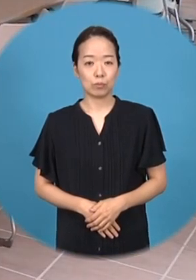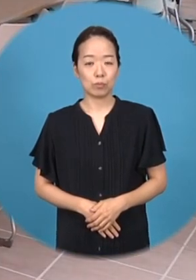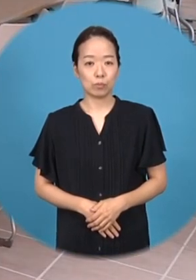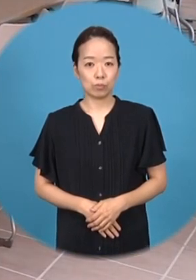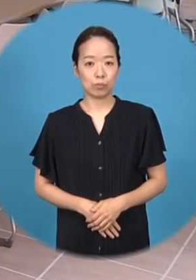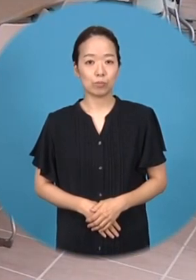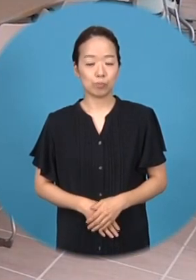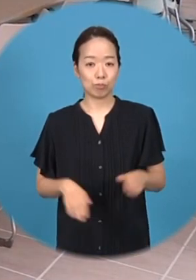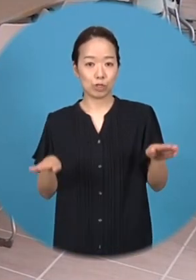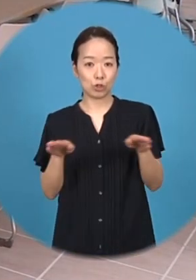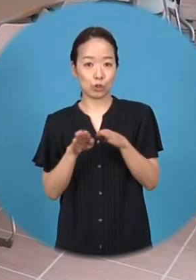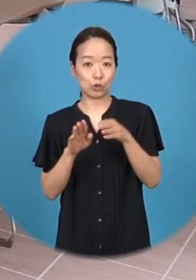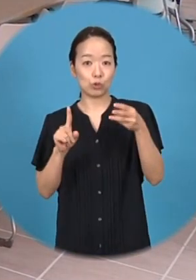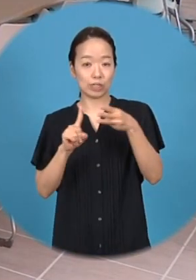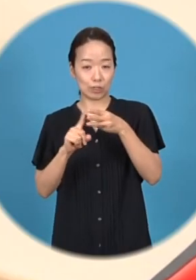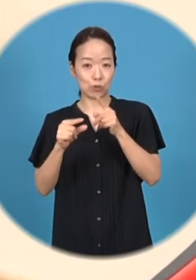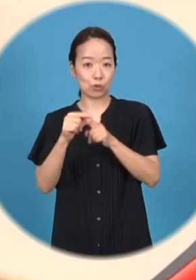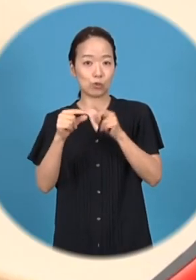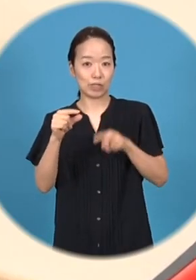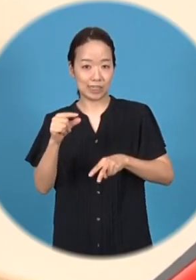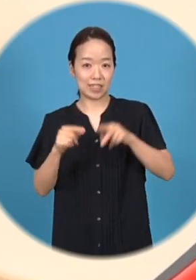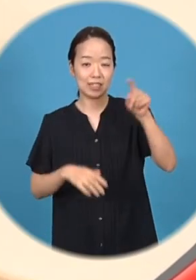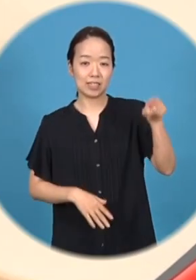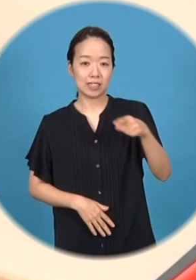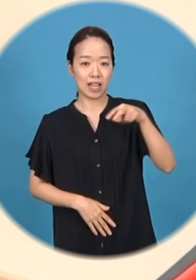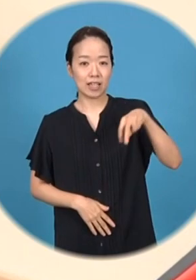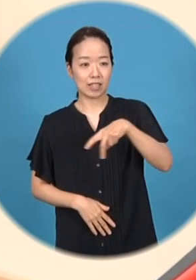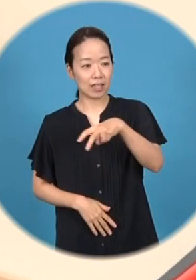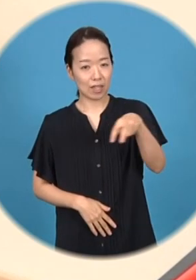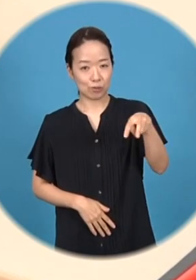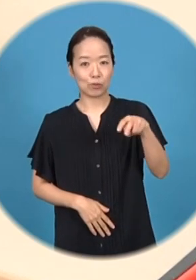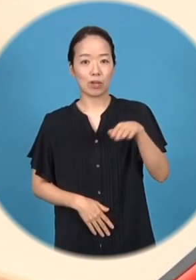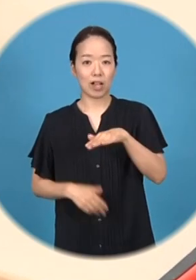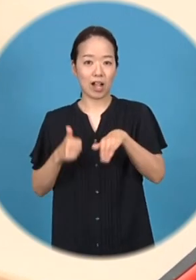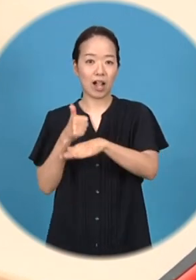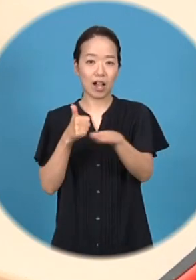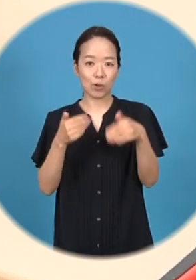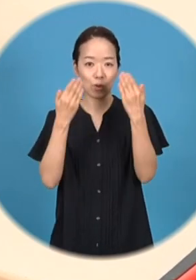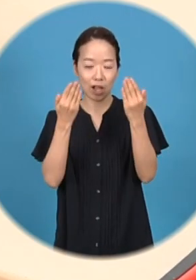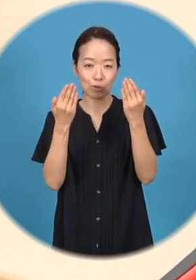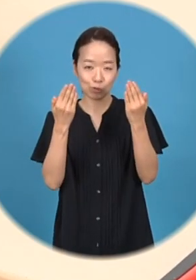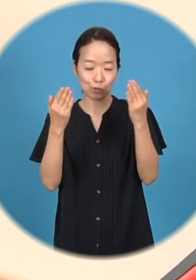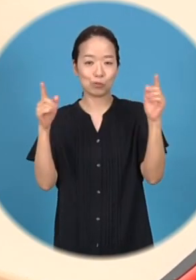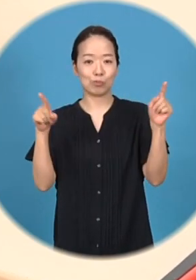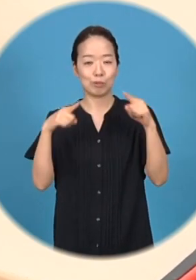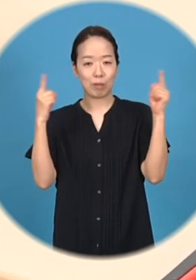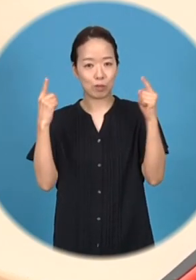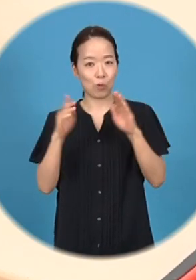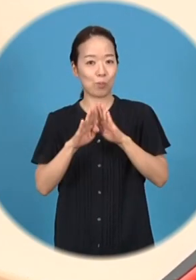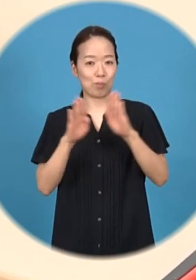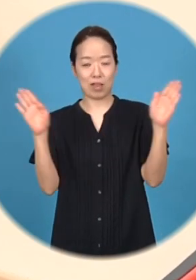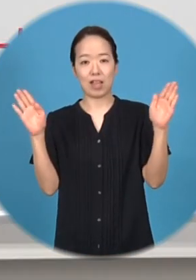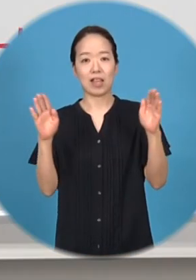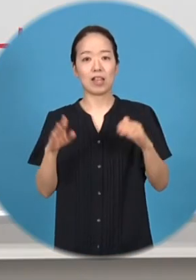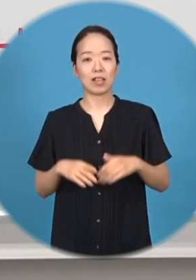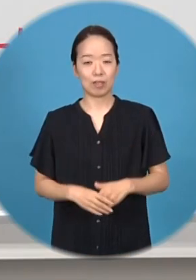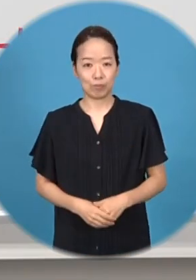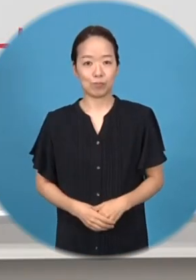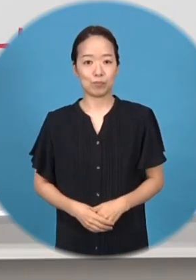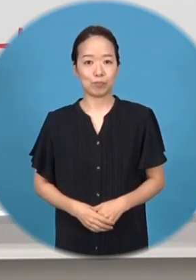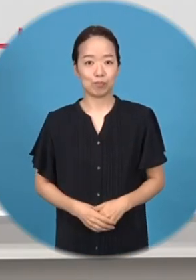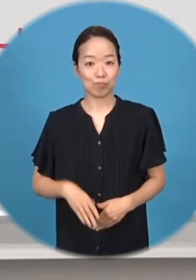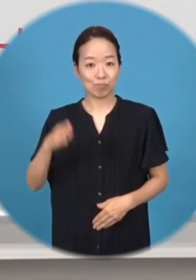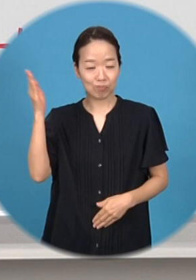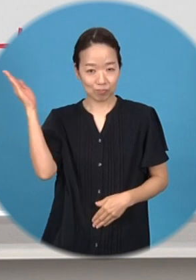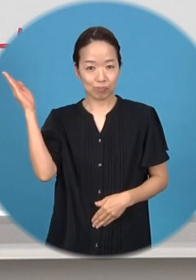センターでは休日を中心に自然散策や環境学習などのイベントも開催されています。